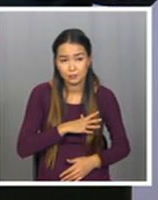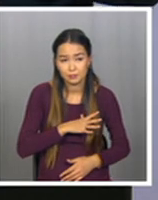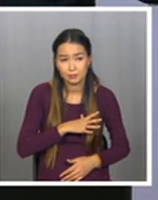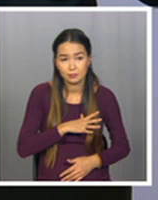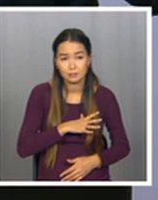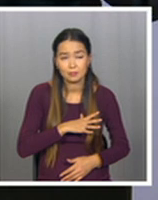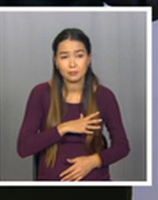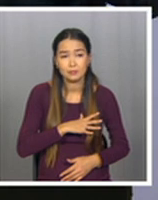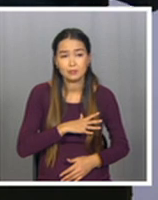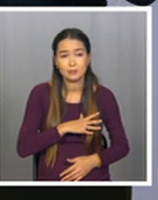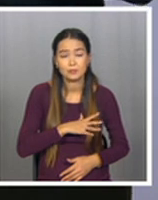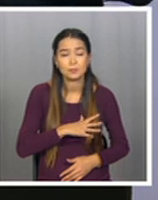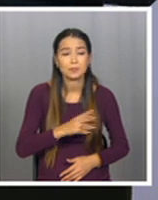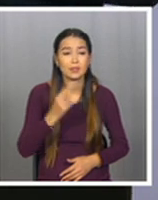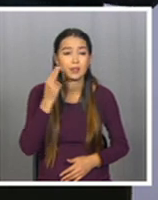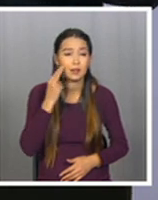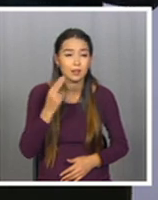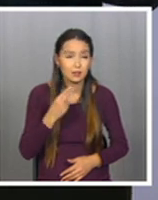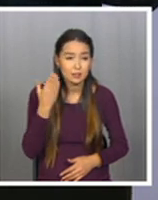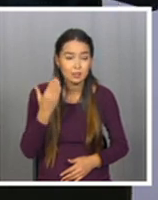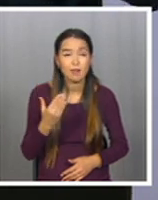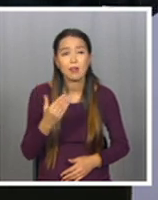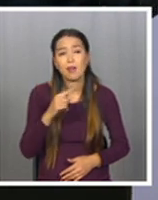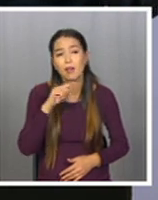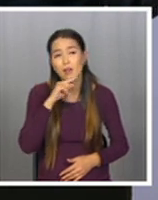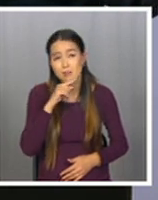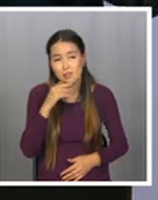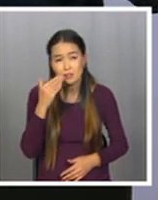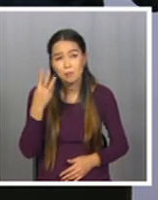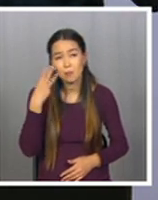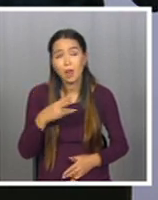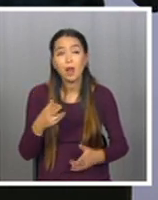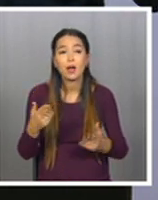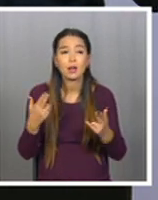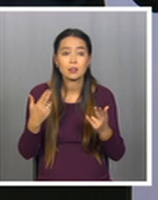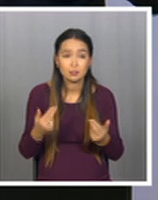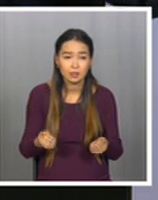Қытай экономикалық моделінде әрине